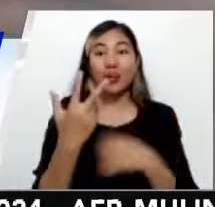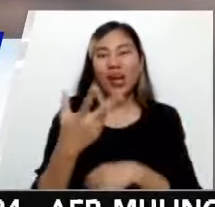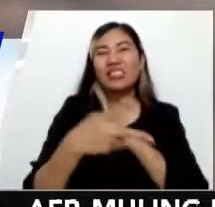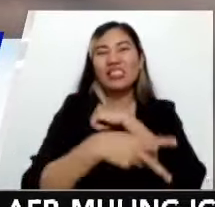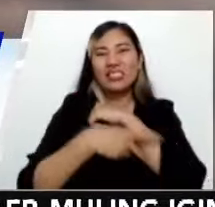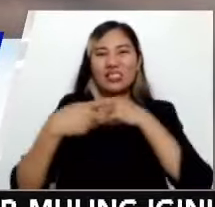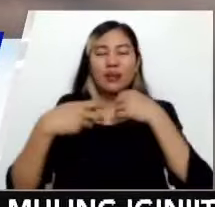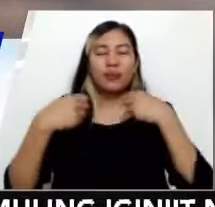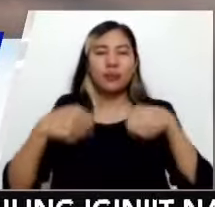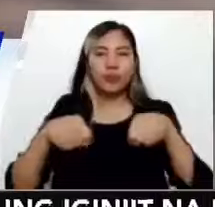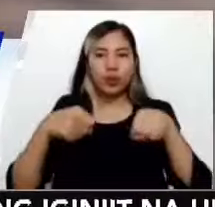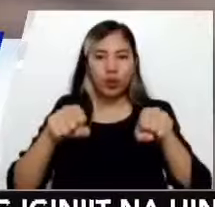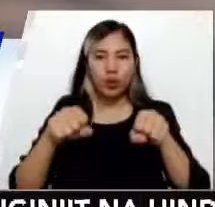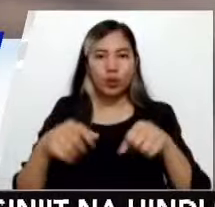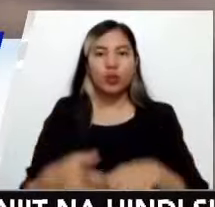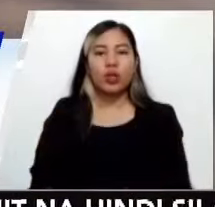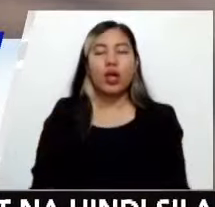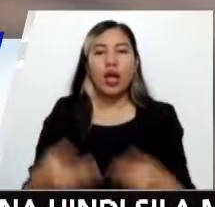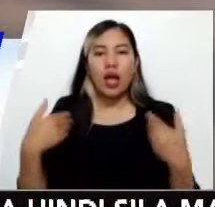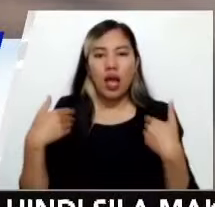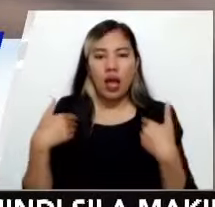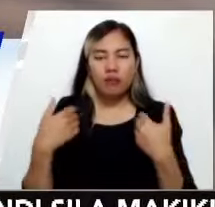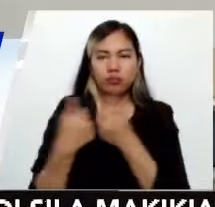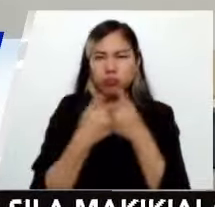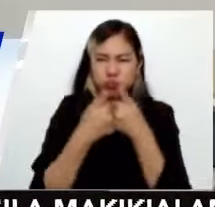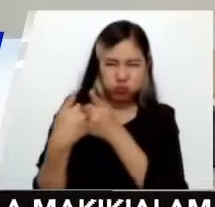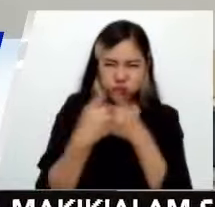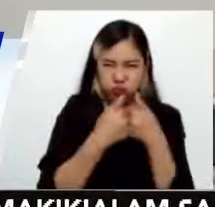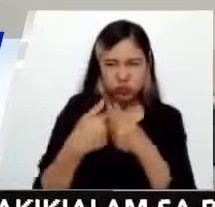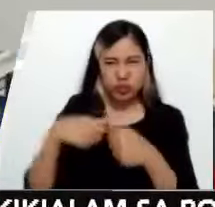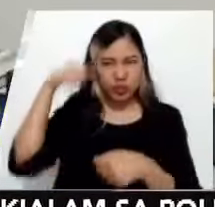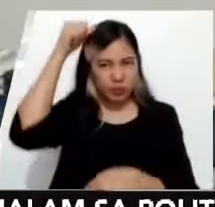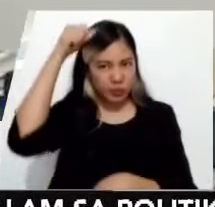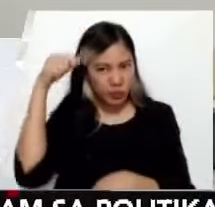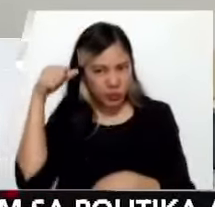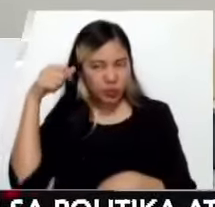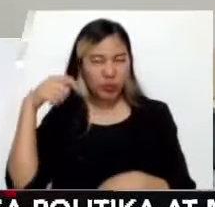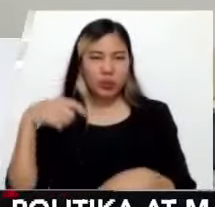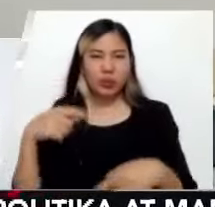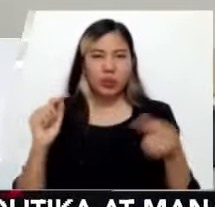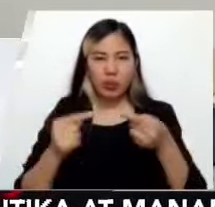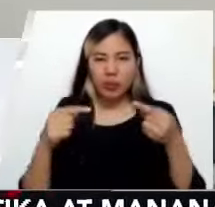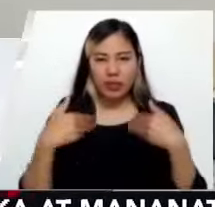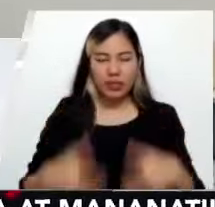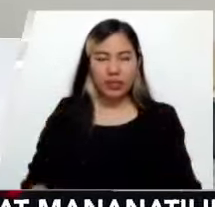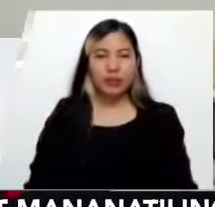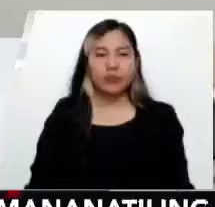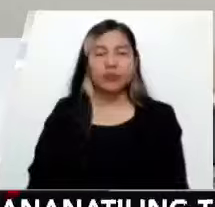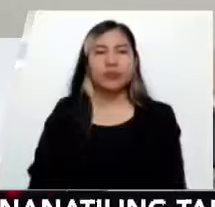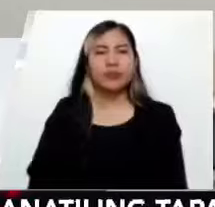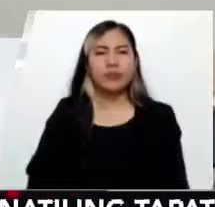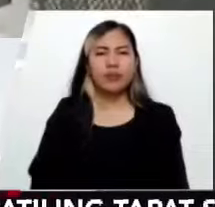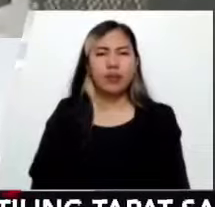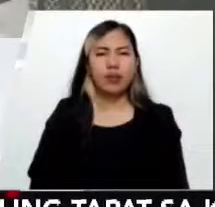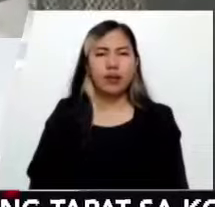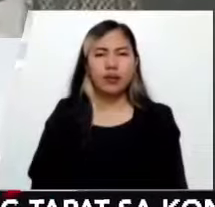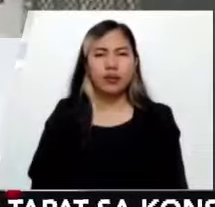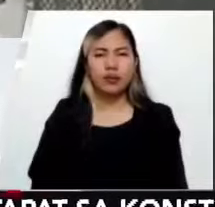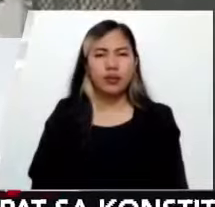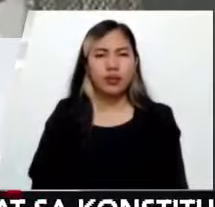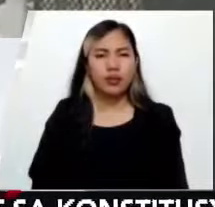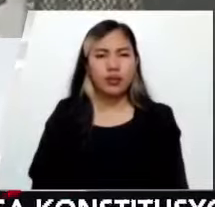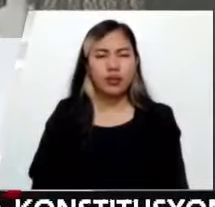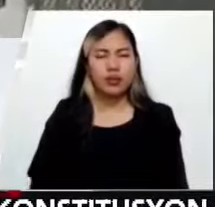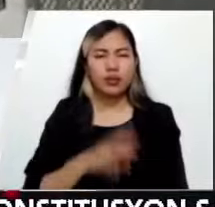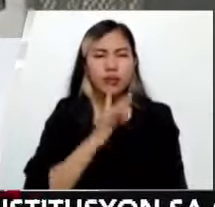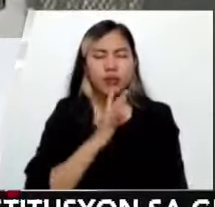matapos pumalag sa suspect sa pagnanakaw sa kanilang motor. Pinalo niya ng baril ang aking ulo at doon ay nagsimula ang aming pangbubuno. Nung nakapansin